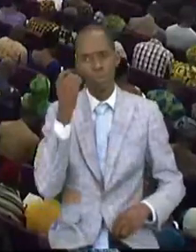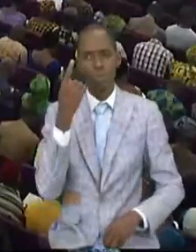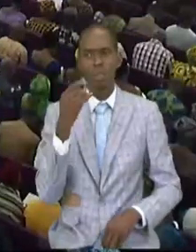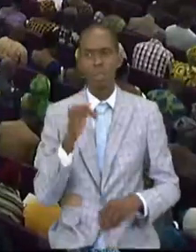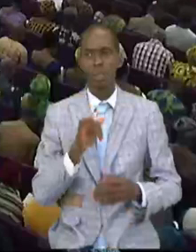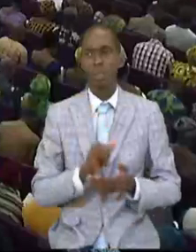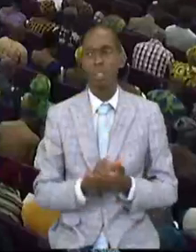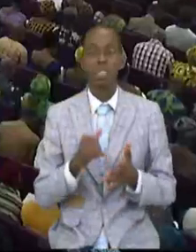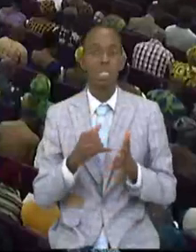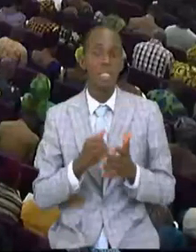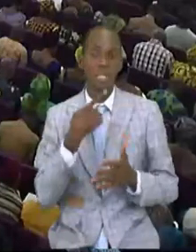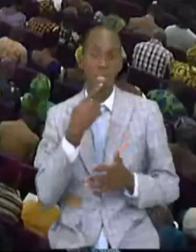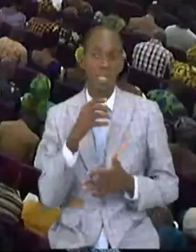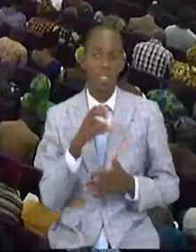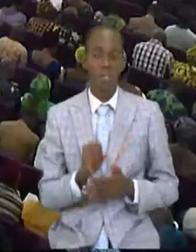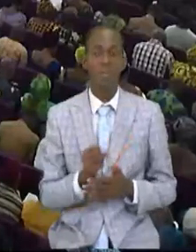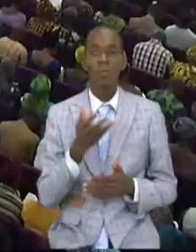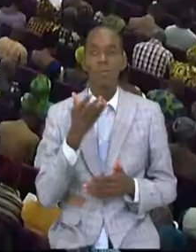Vous comprenez cela?